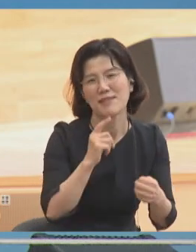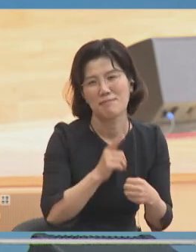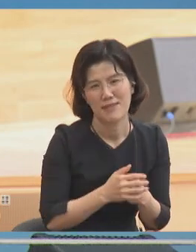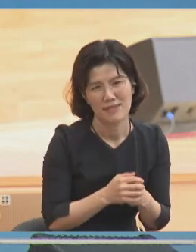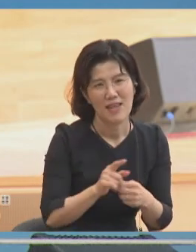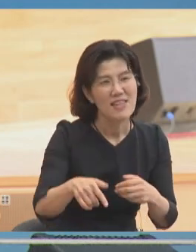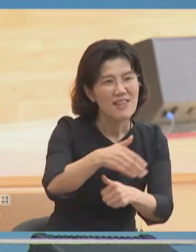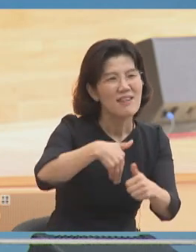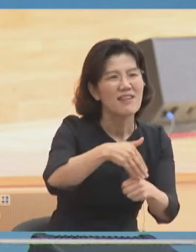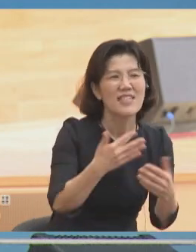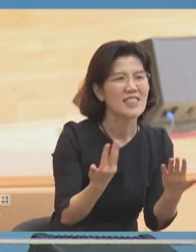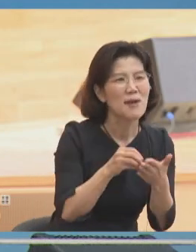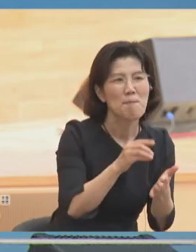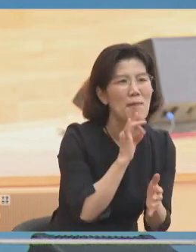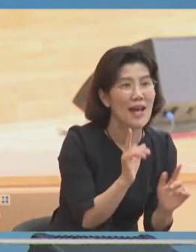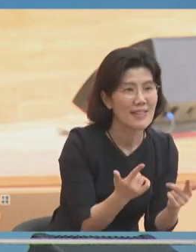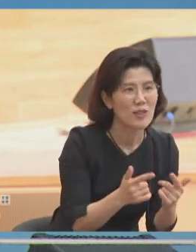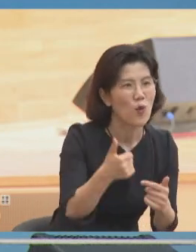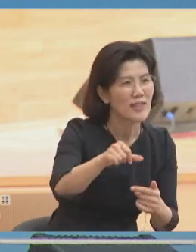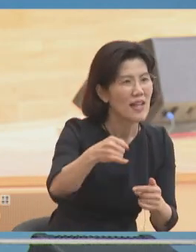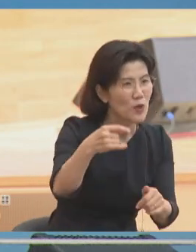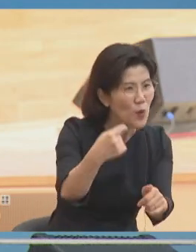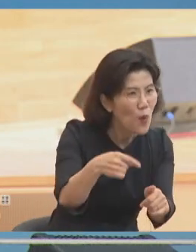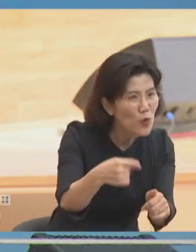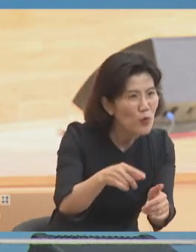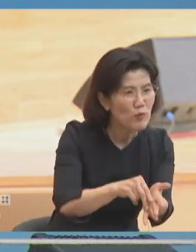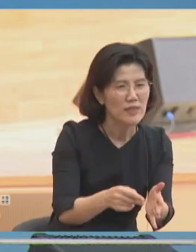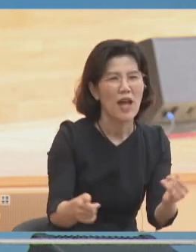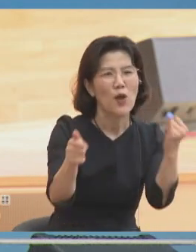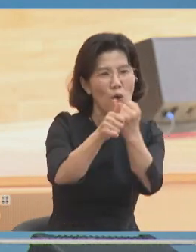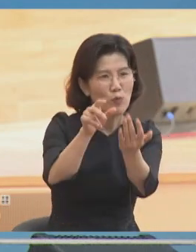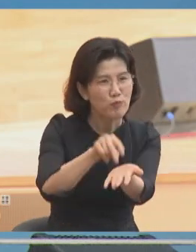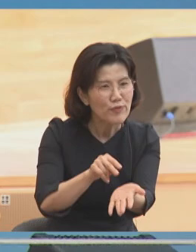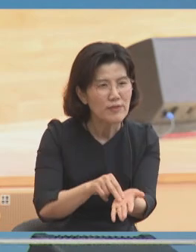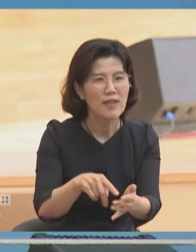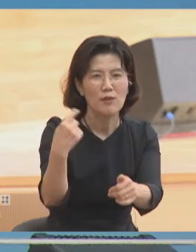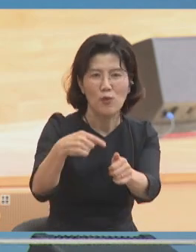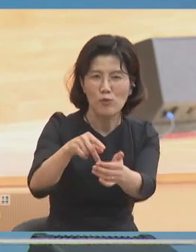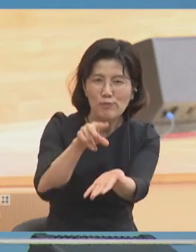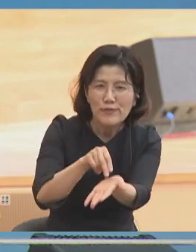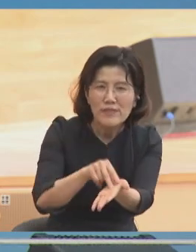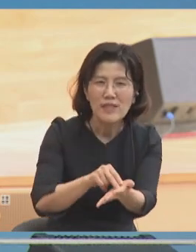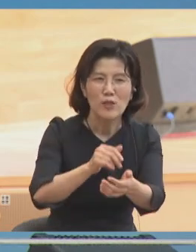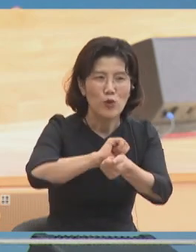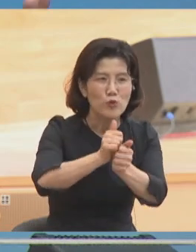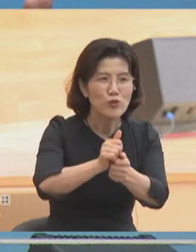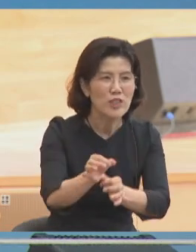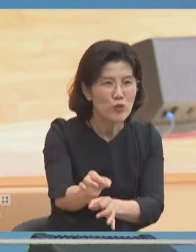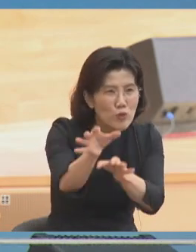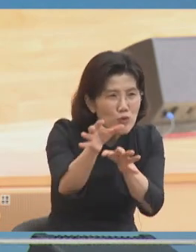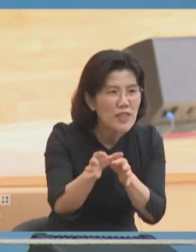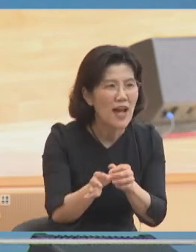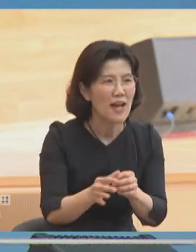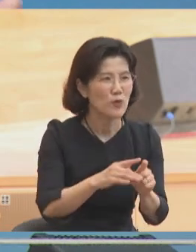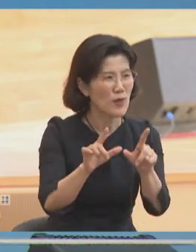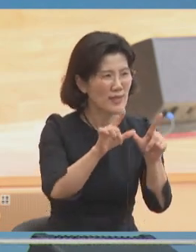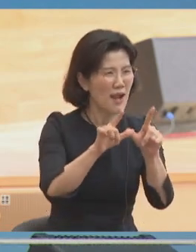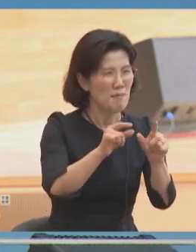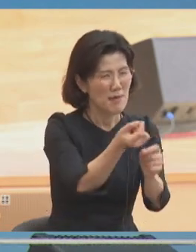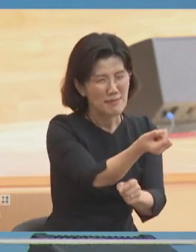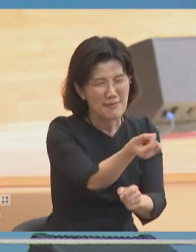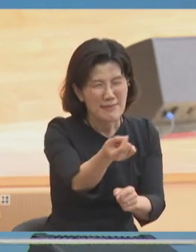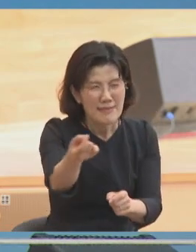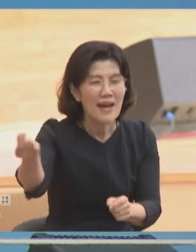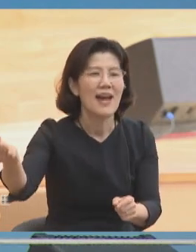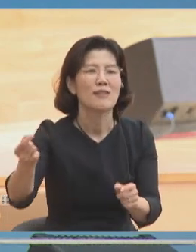불안하거나 아닙니다 자녀 교육 뭐 결혼 교육 뭐 주식 투자 뭐 삶의 마주 사소한